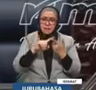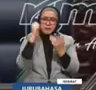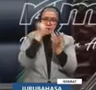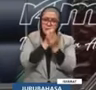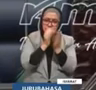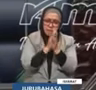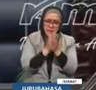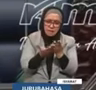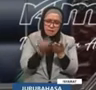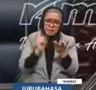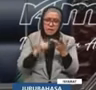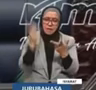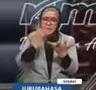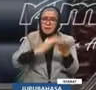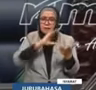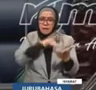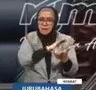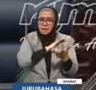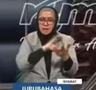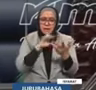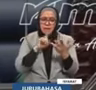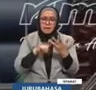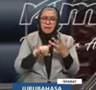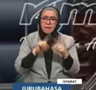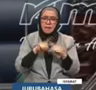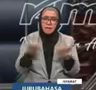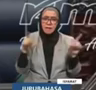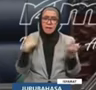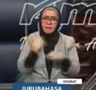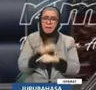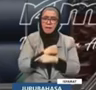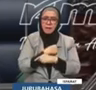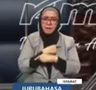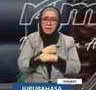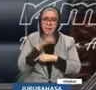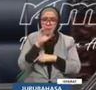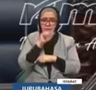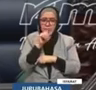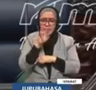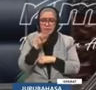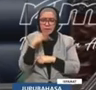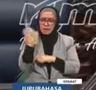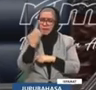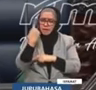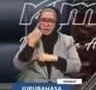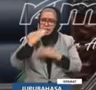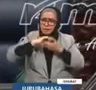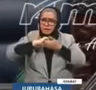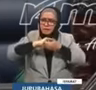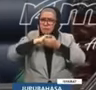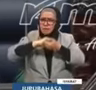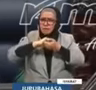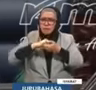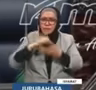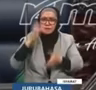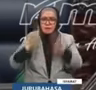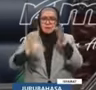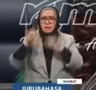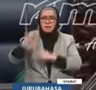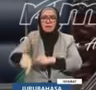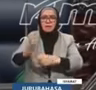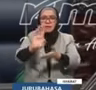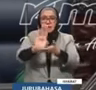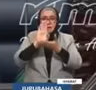tetapi kita di EDM bekerjasama Bapak kalau perlu bantuan daripada